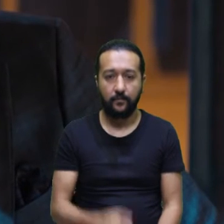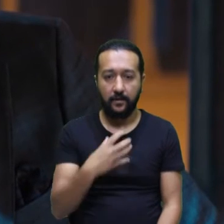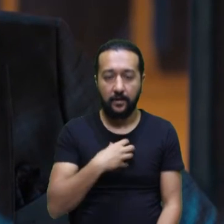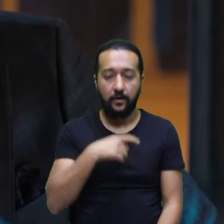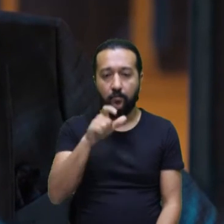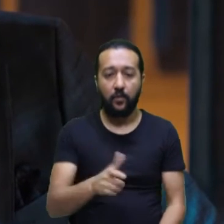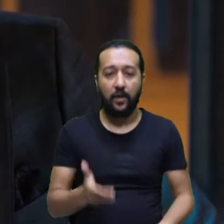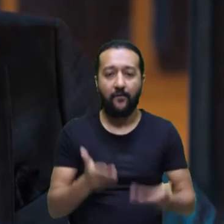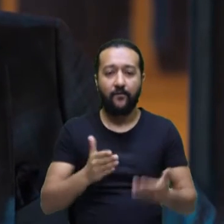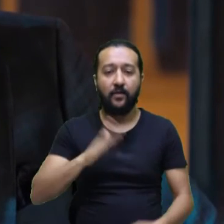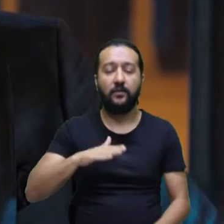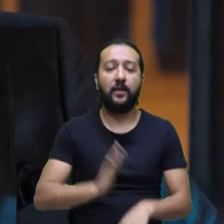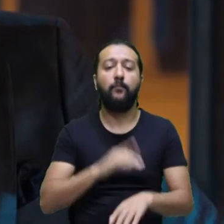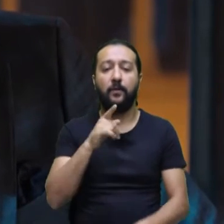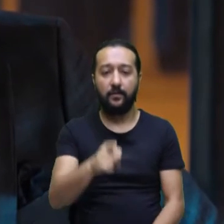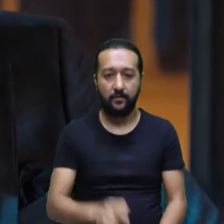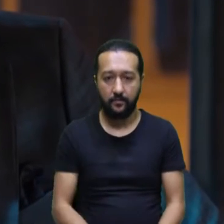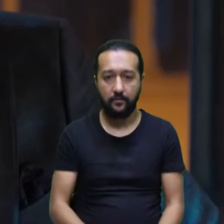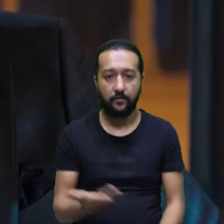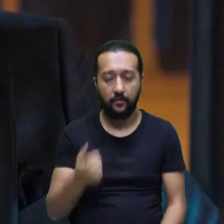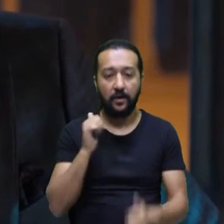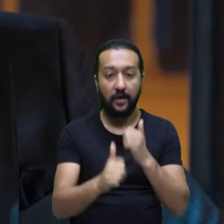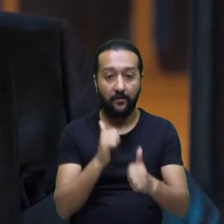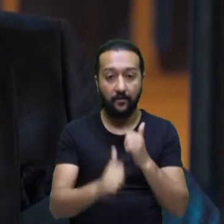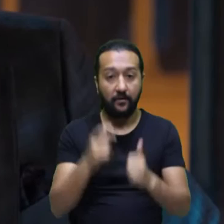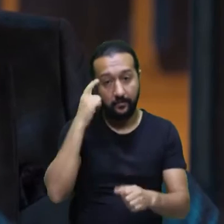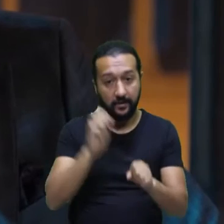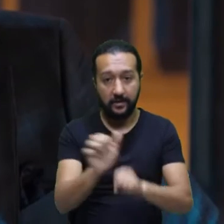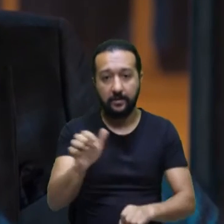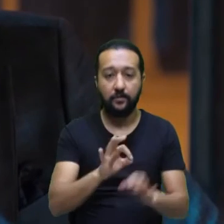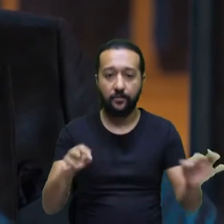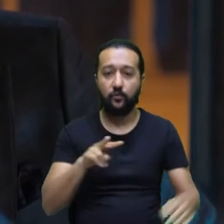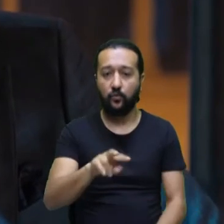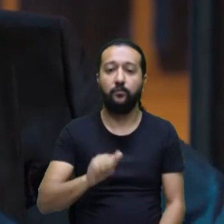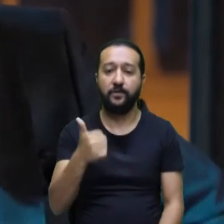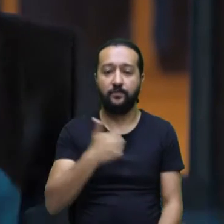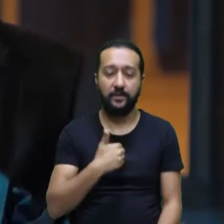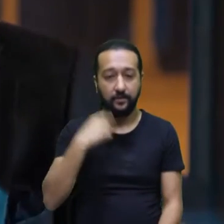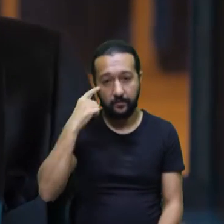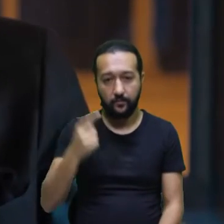Kendini bu kadar hafife alma. Döverek baştan çıkarmak eşsiz bir yöntem bence.